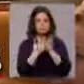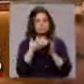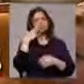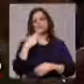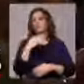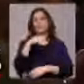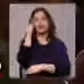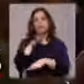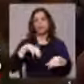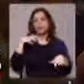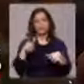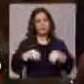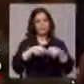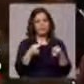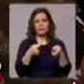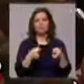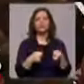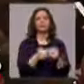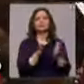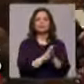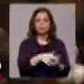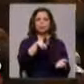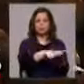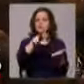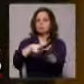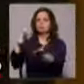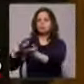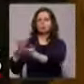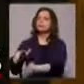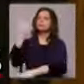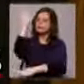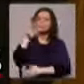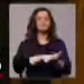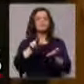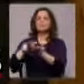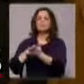congresso partidário. Tudo foi aprovado de braço no ar e não houve votos